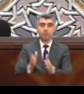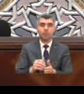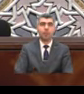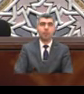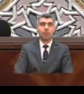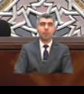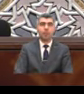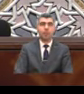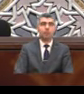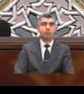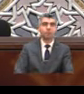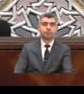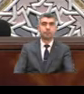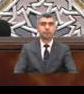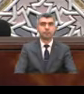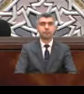الرئيس تفضلي.